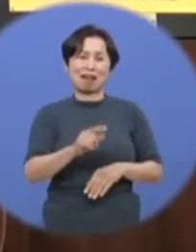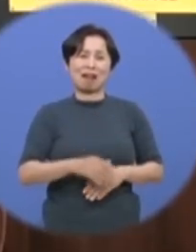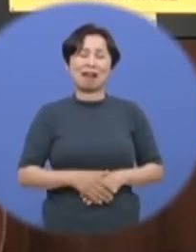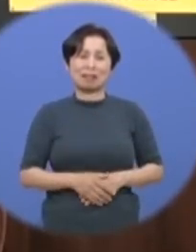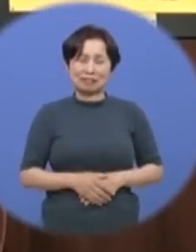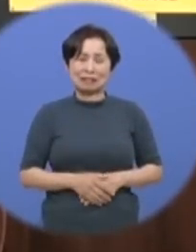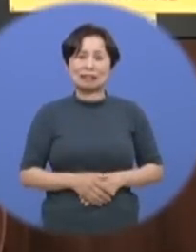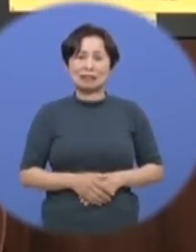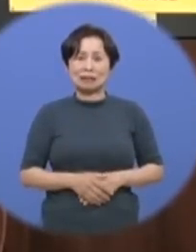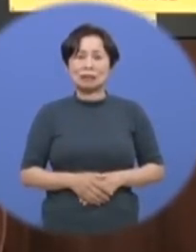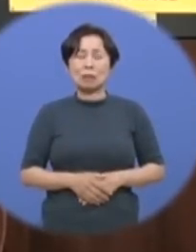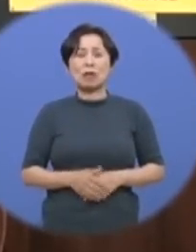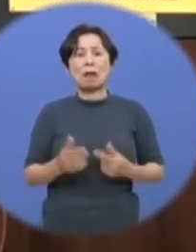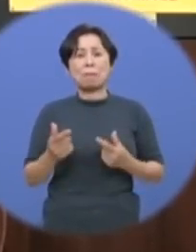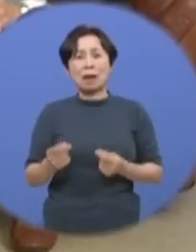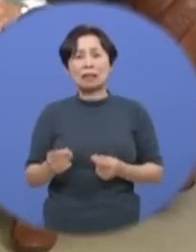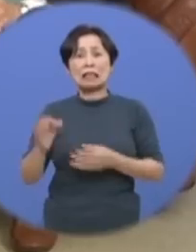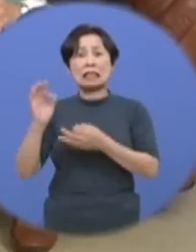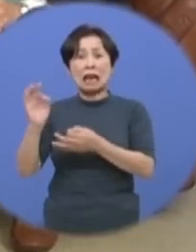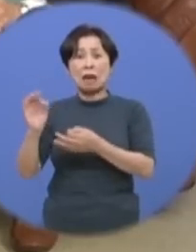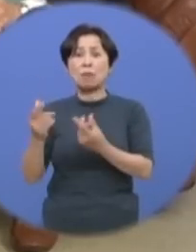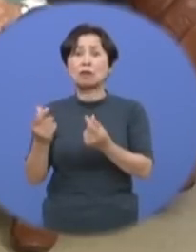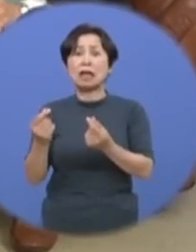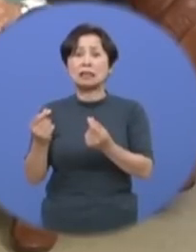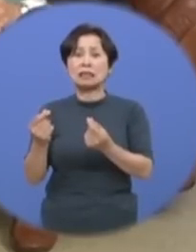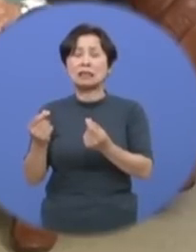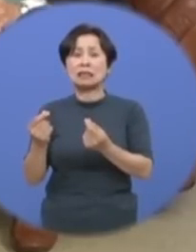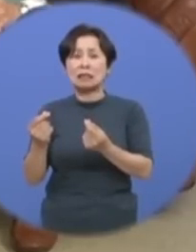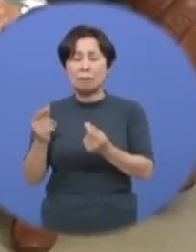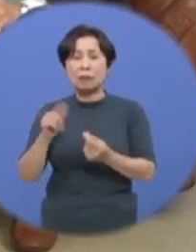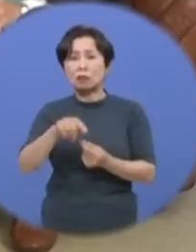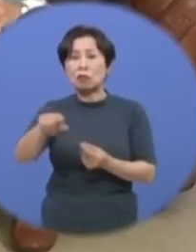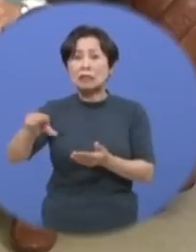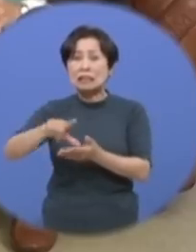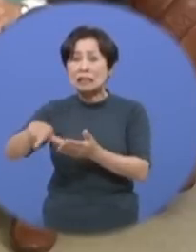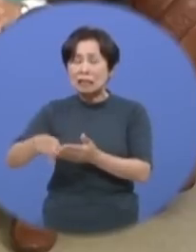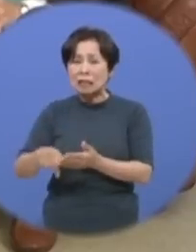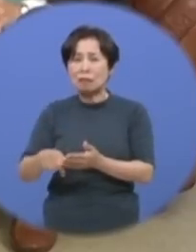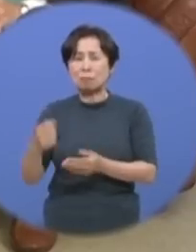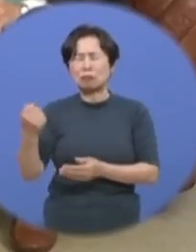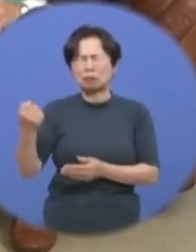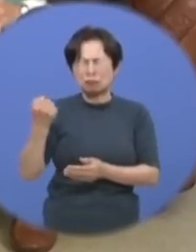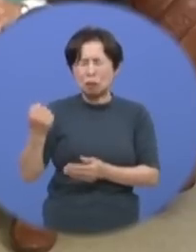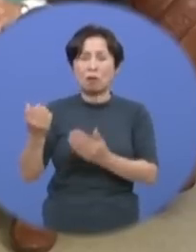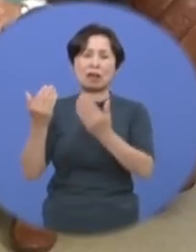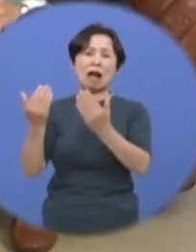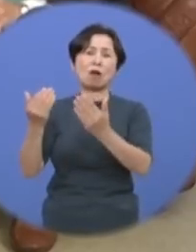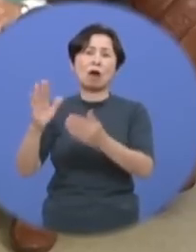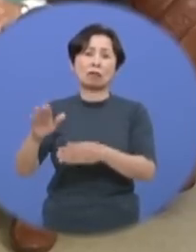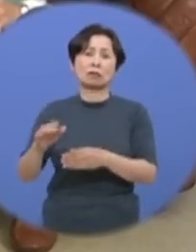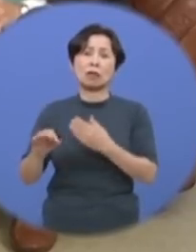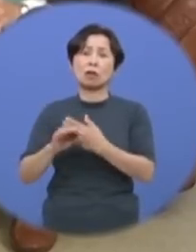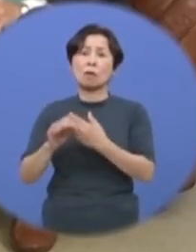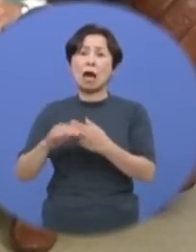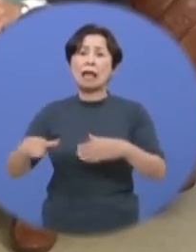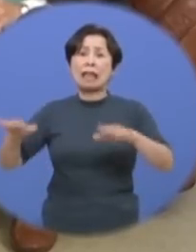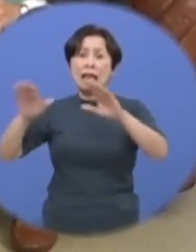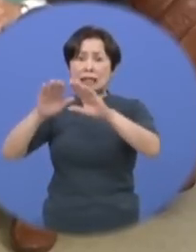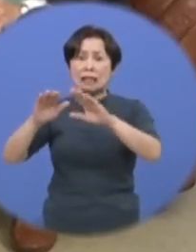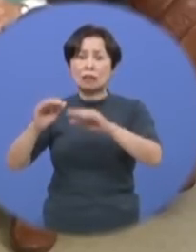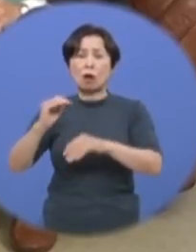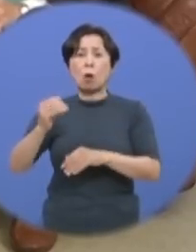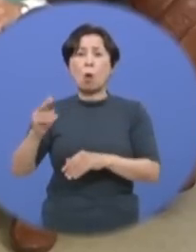もならもそうですけどやっぱり名門があるわけですよね奈良で言えば天理郡山後施工